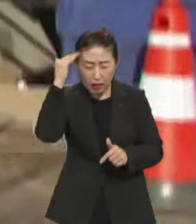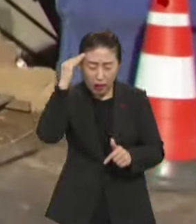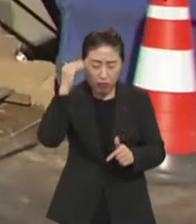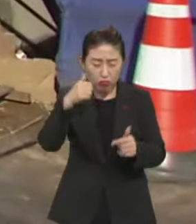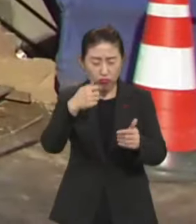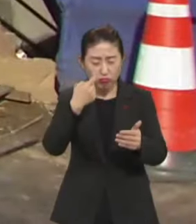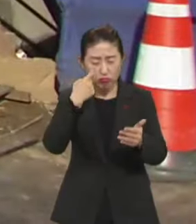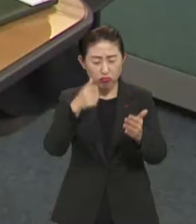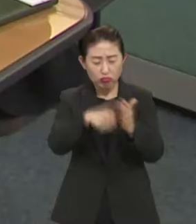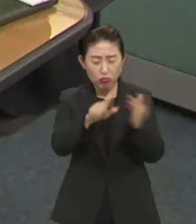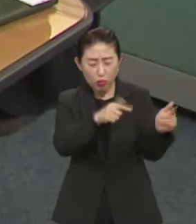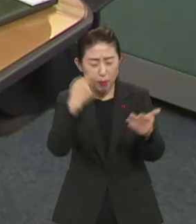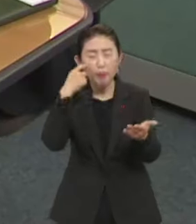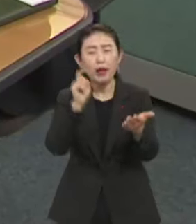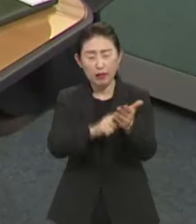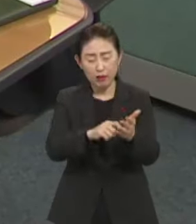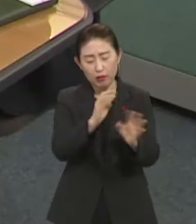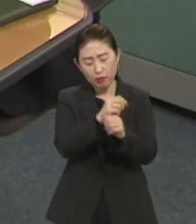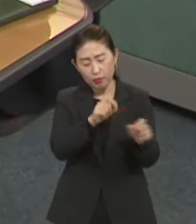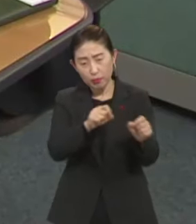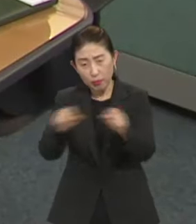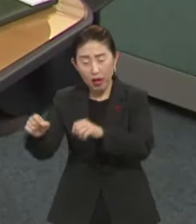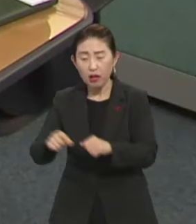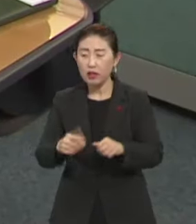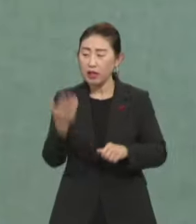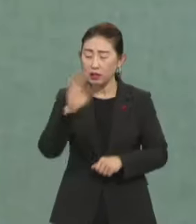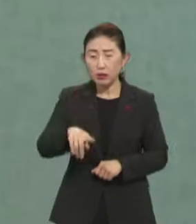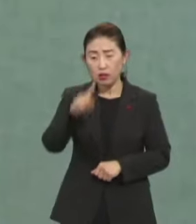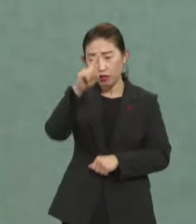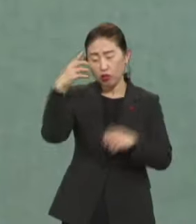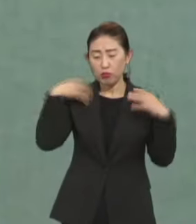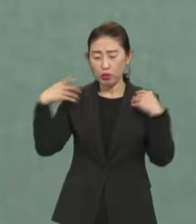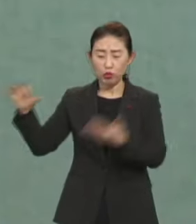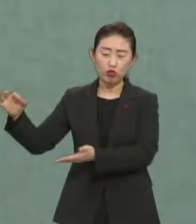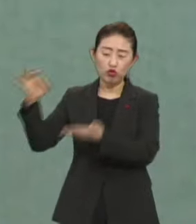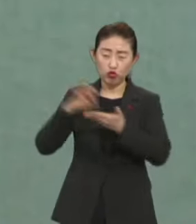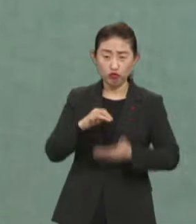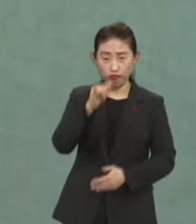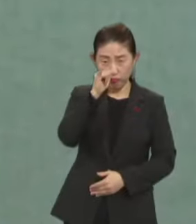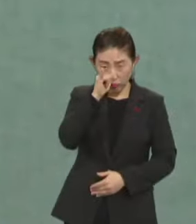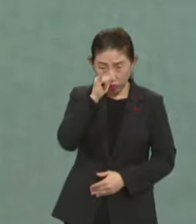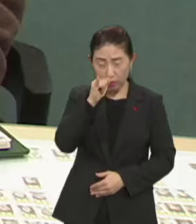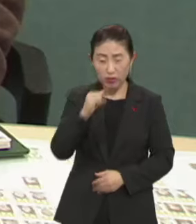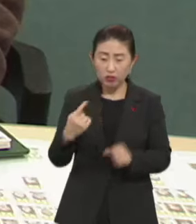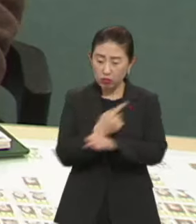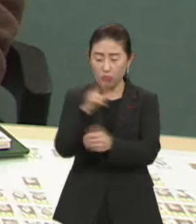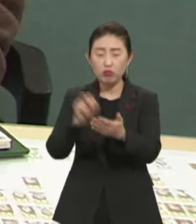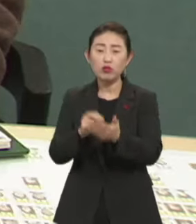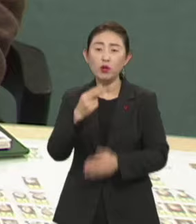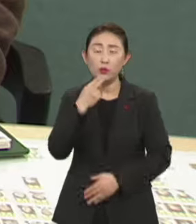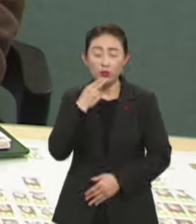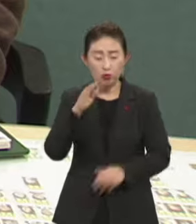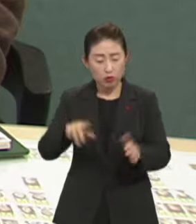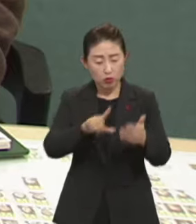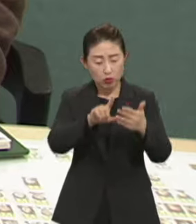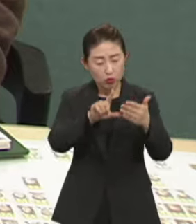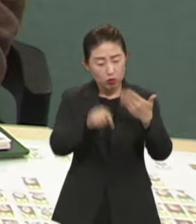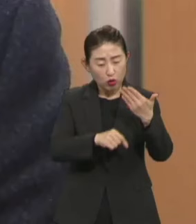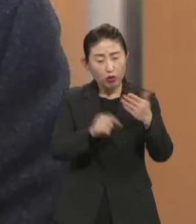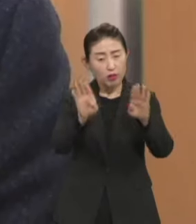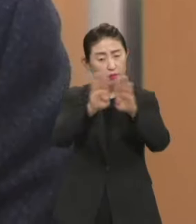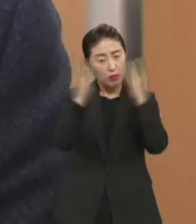생겼다고 설명했습니다. 다만 국비 등이 지원되는 사업인 만큼 다른 문제는 없다며 올 하반기 개관을